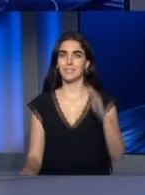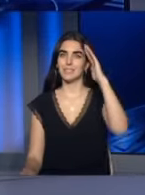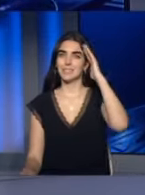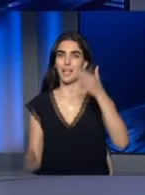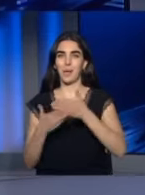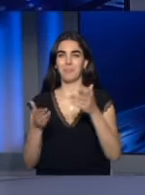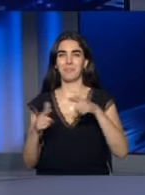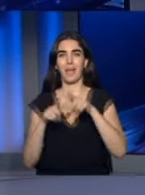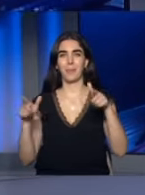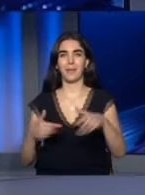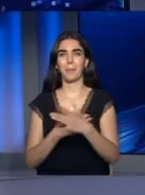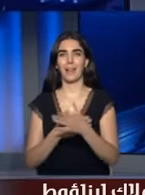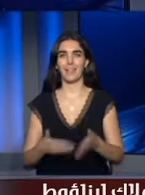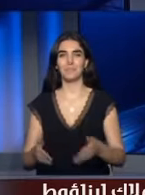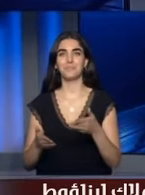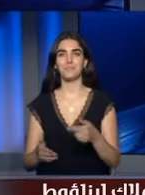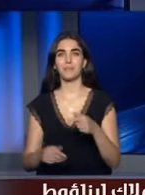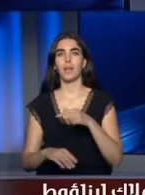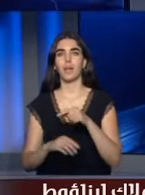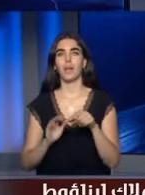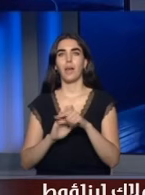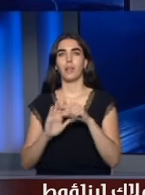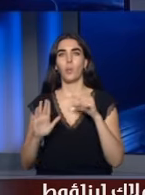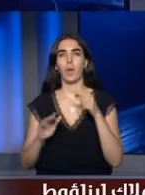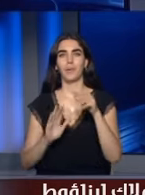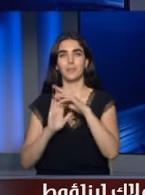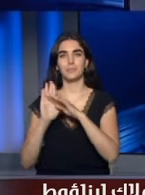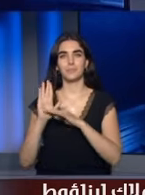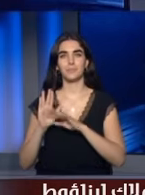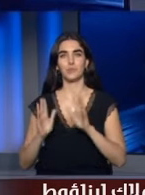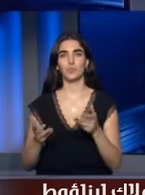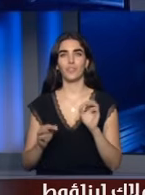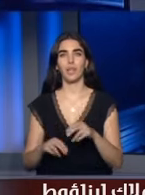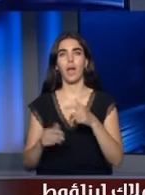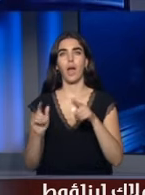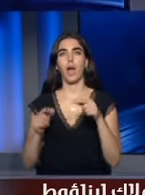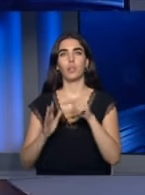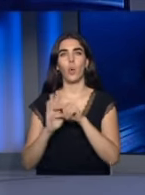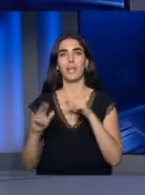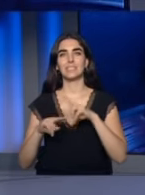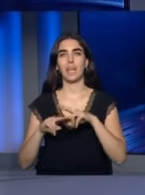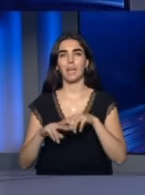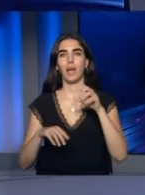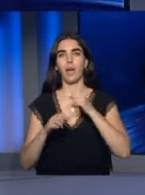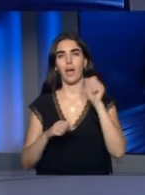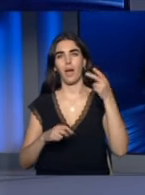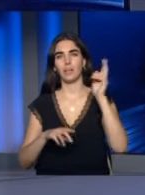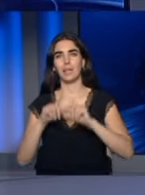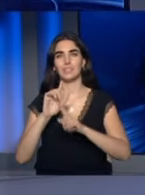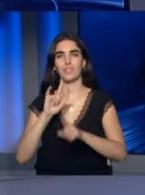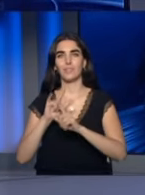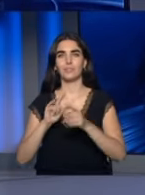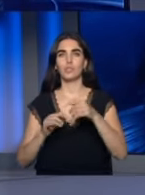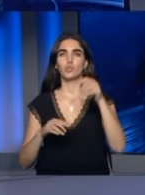اسعد الله مساءكم مشاهدينا الكرام اهلا بكم في نشره تلفزيون لبنان العدوان الاسرائيلي على الحدود الجنوبيه